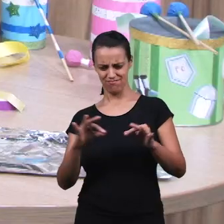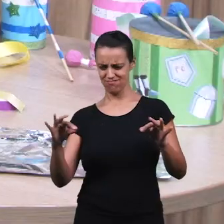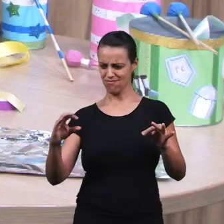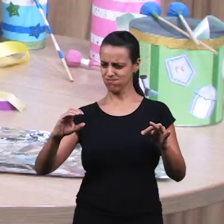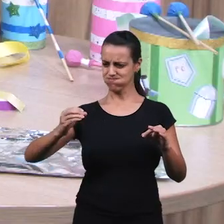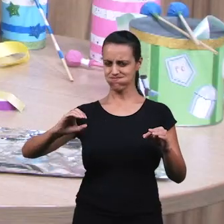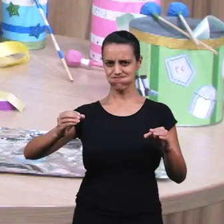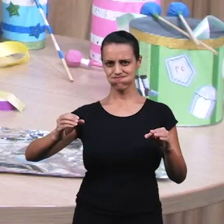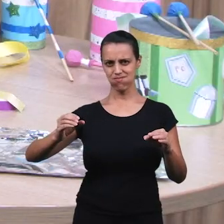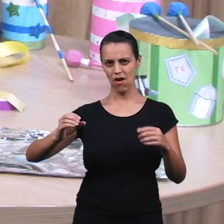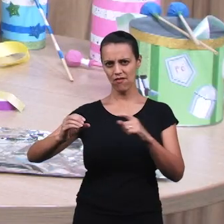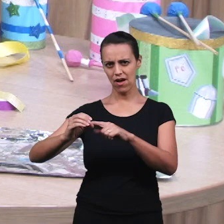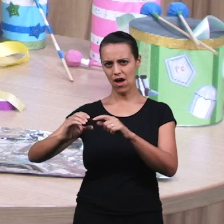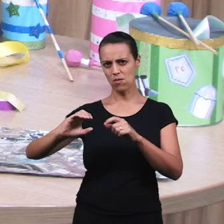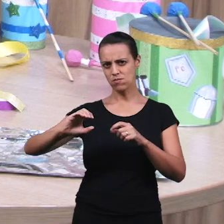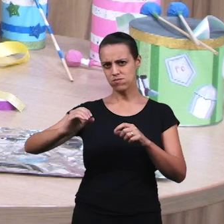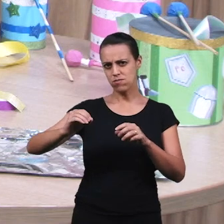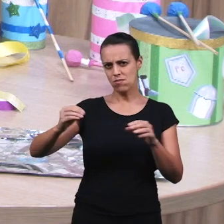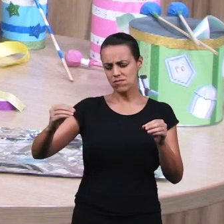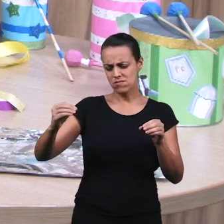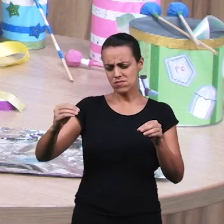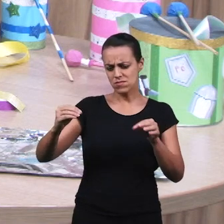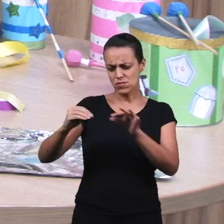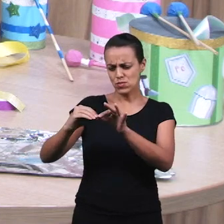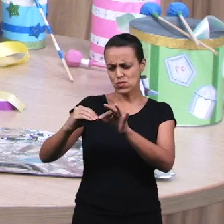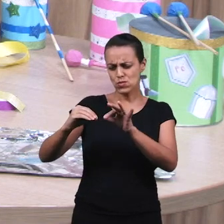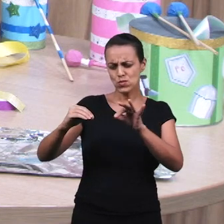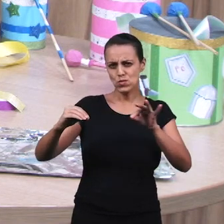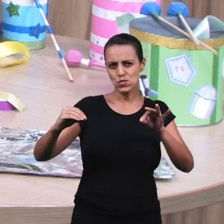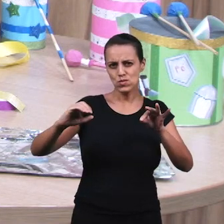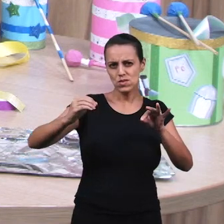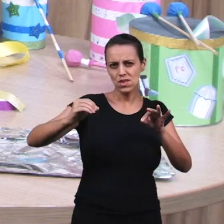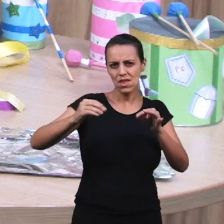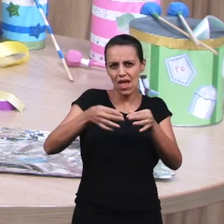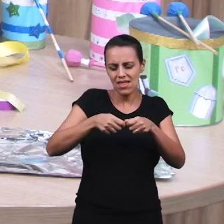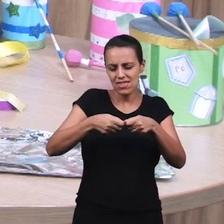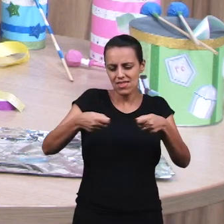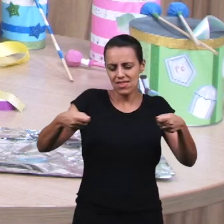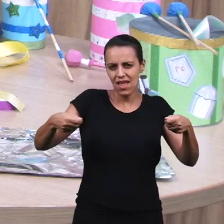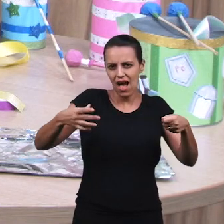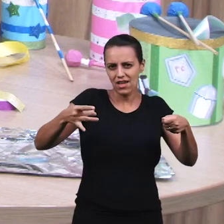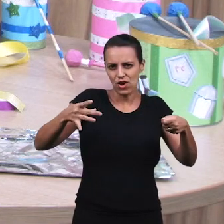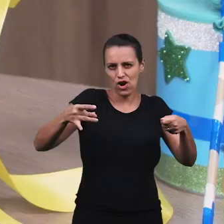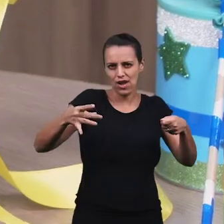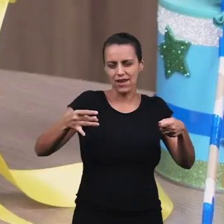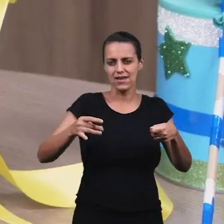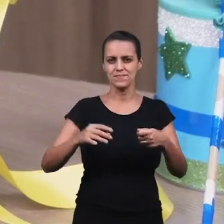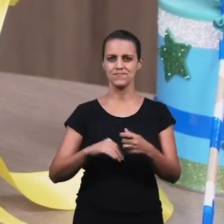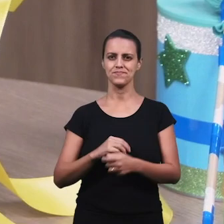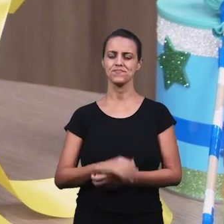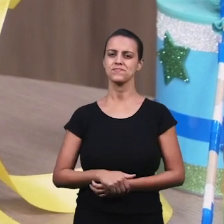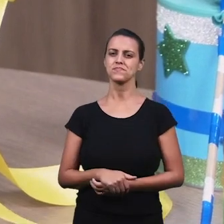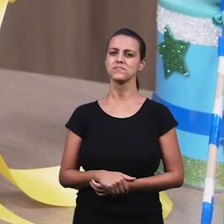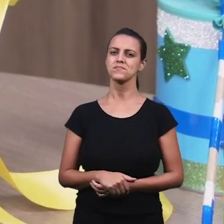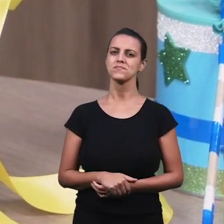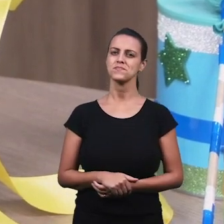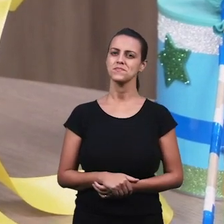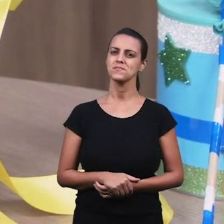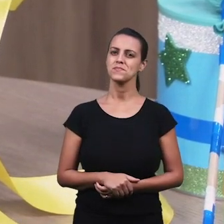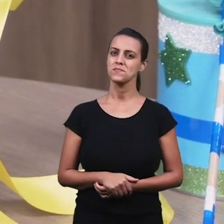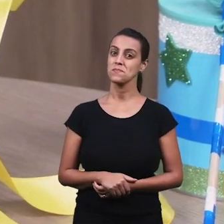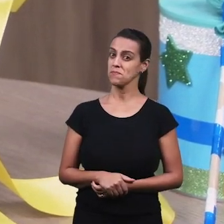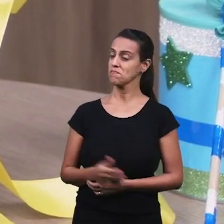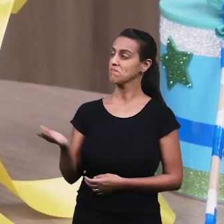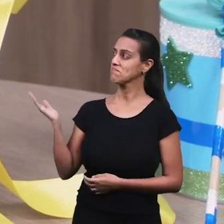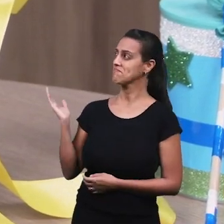maintenant, je vais la tenir dans le bâton avec une fitte